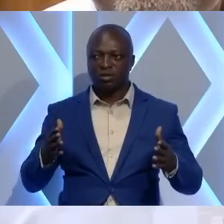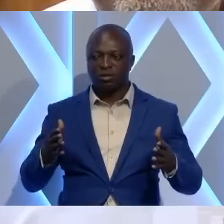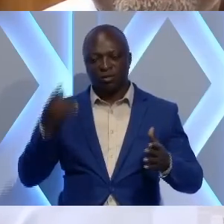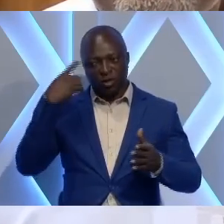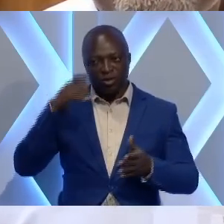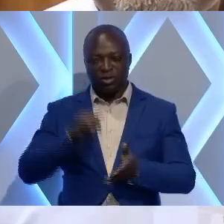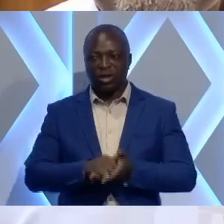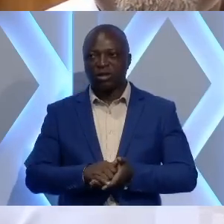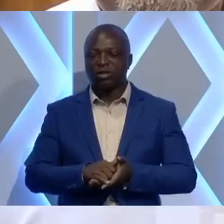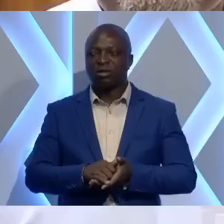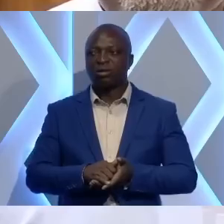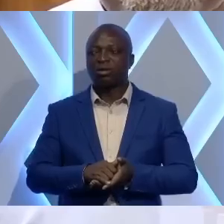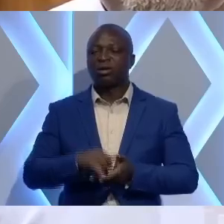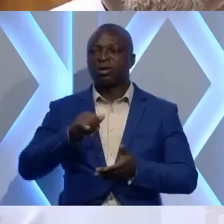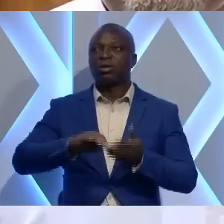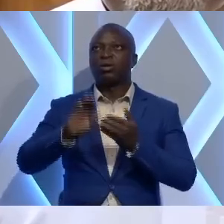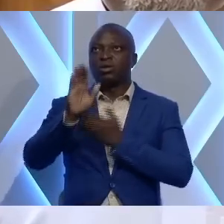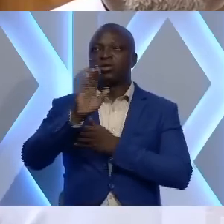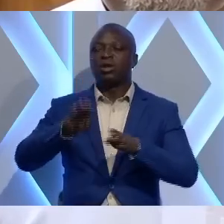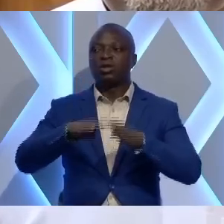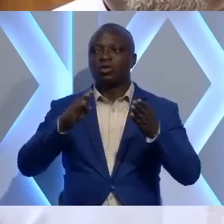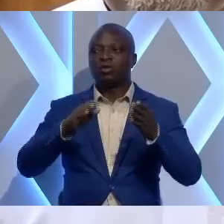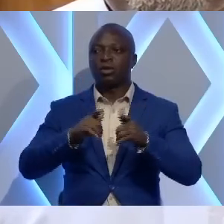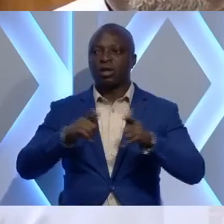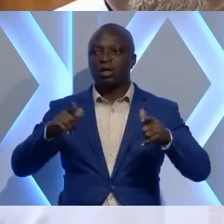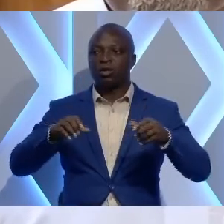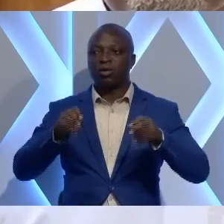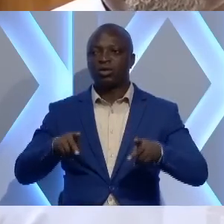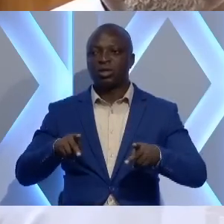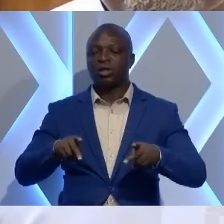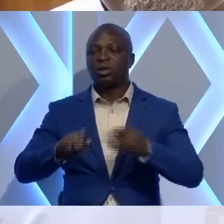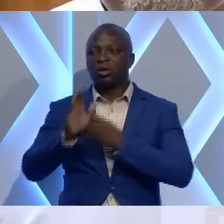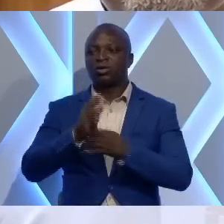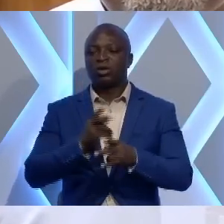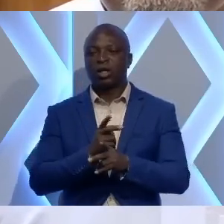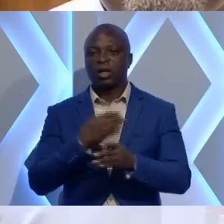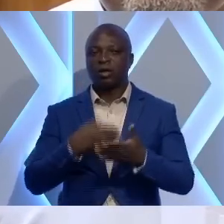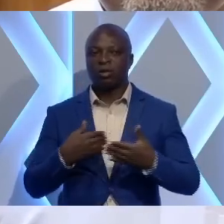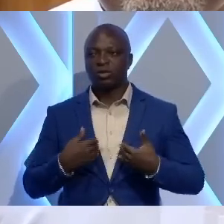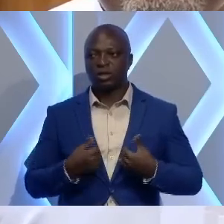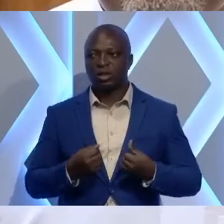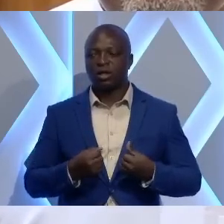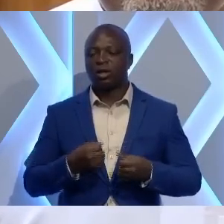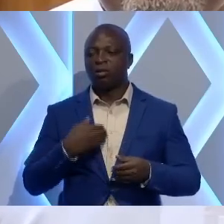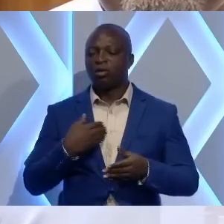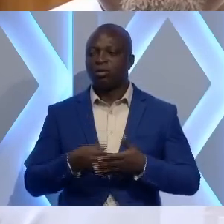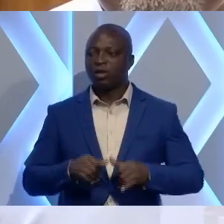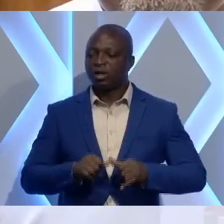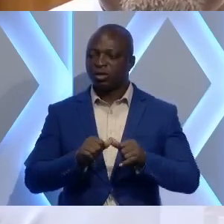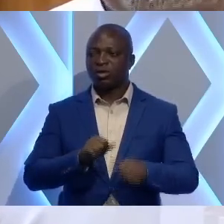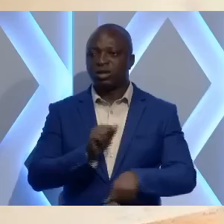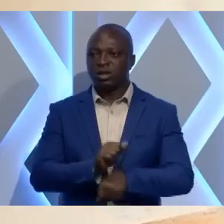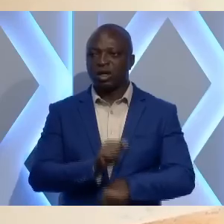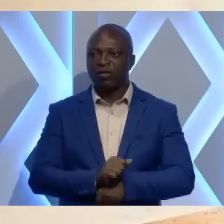cela, qu'Allah les ouvre une bonne opportunité, qu'Allah les garde en bonne santé pour bien